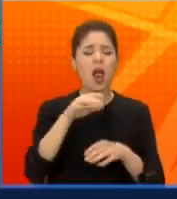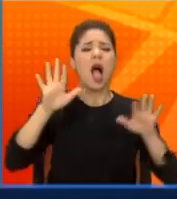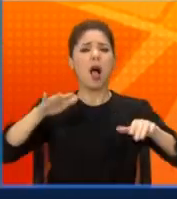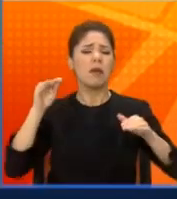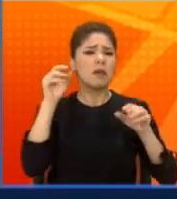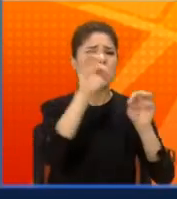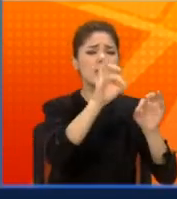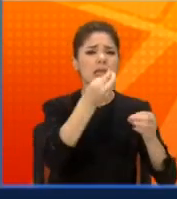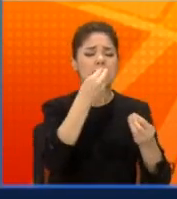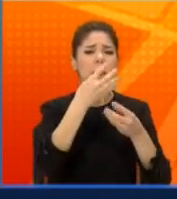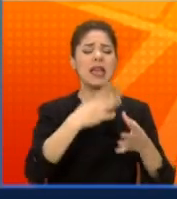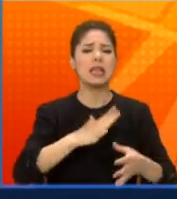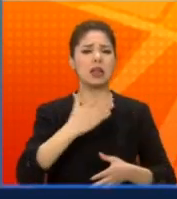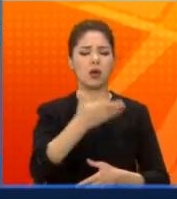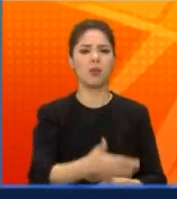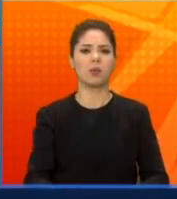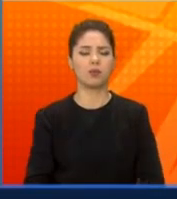görülmeye başladı.